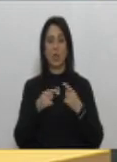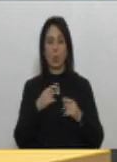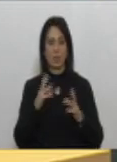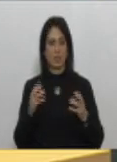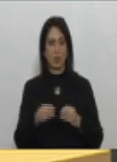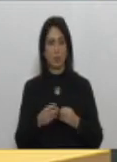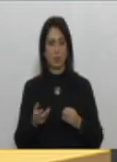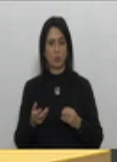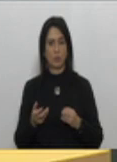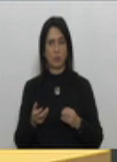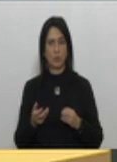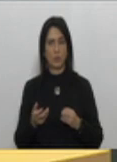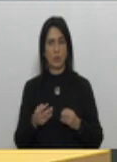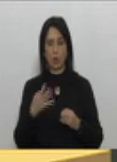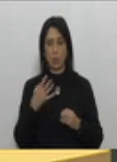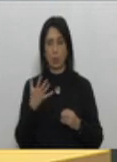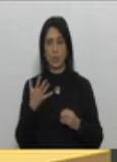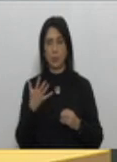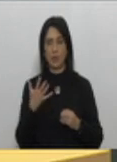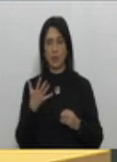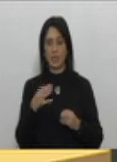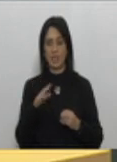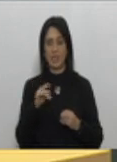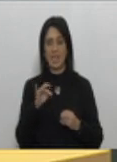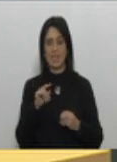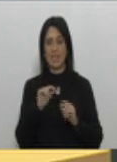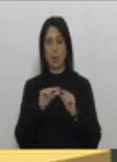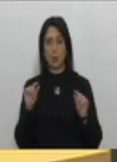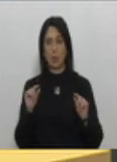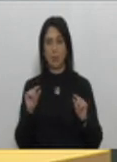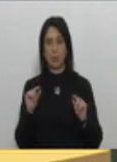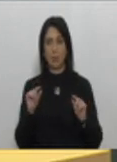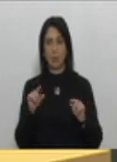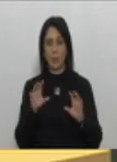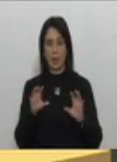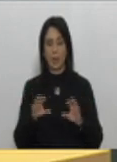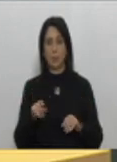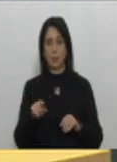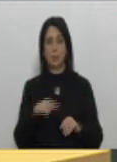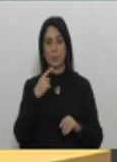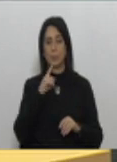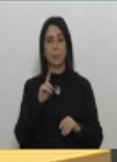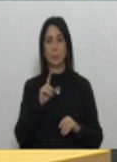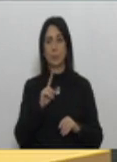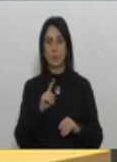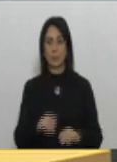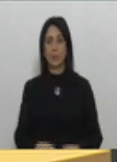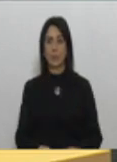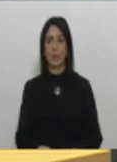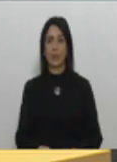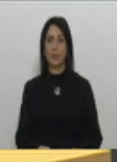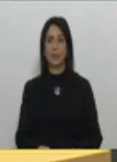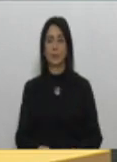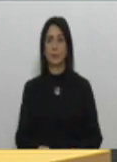საერთოდ? 45 ტერცია მუხლია ამ კანონის და აქ საუბარია რაზე?